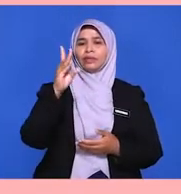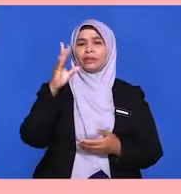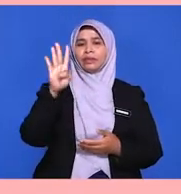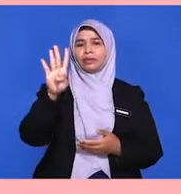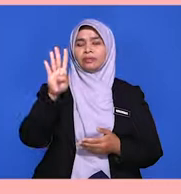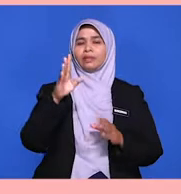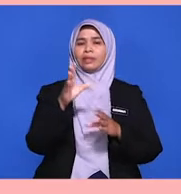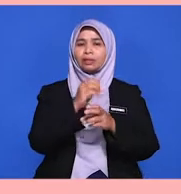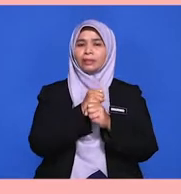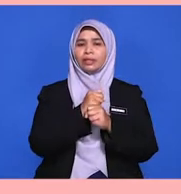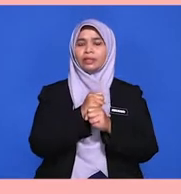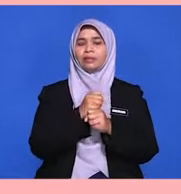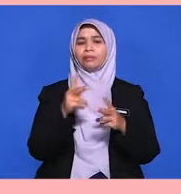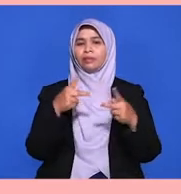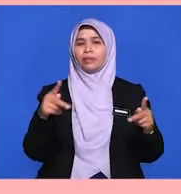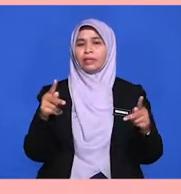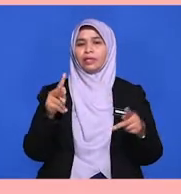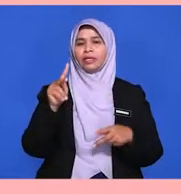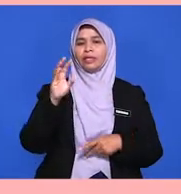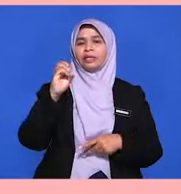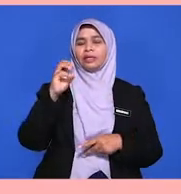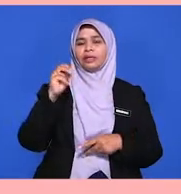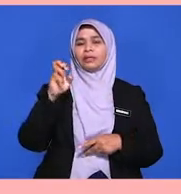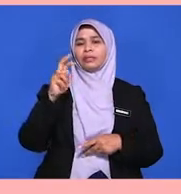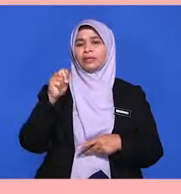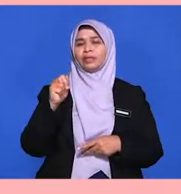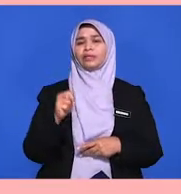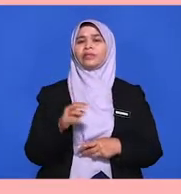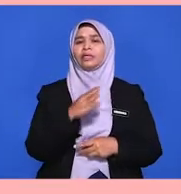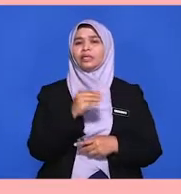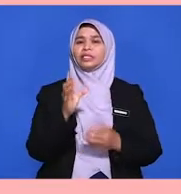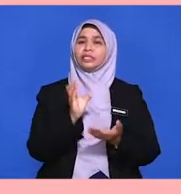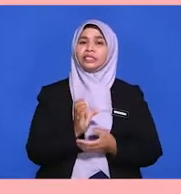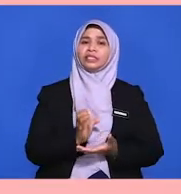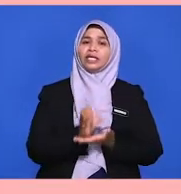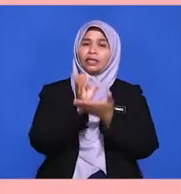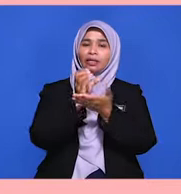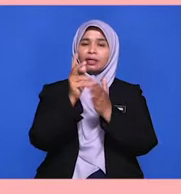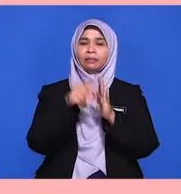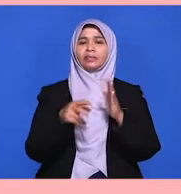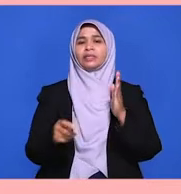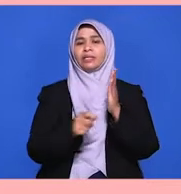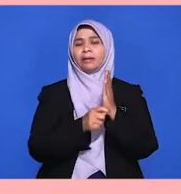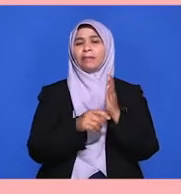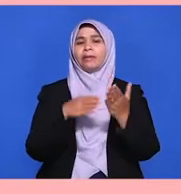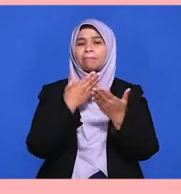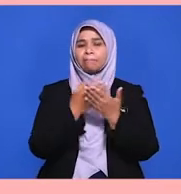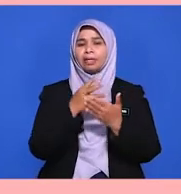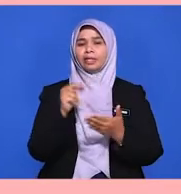mendapatkan pelbagai komen membina dan cadangan penambahbaikan daripada